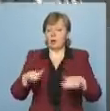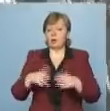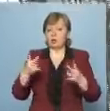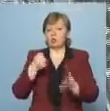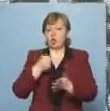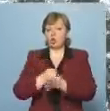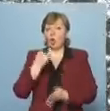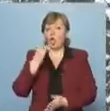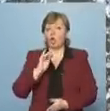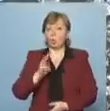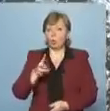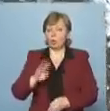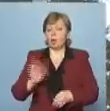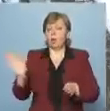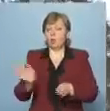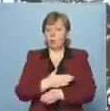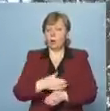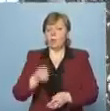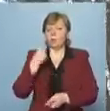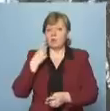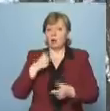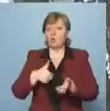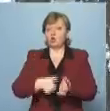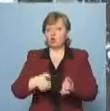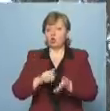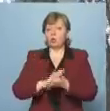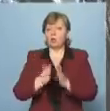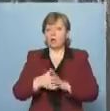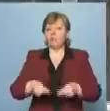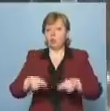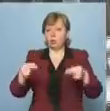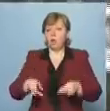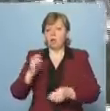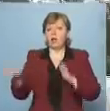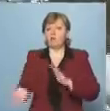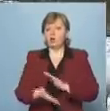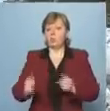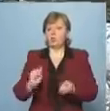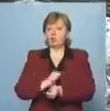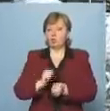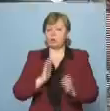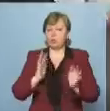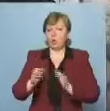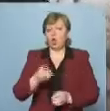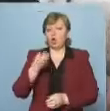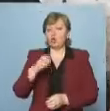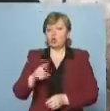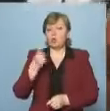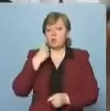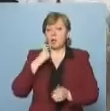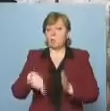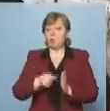В Сарапуле оформлено уже порядка 600 договоров на вырубку сухостоя. Около сотни сарапульчан планируют воспользоваться правом